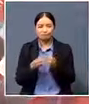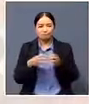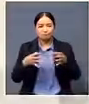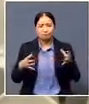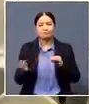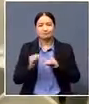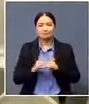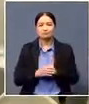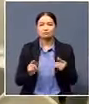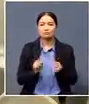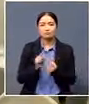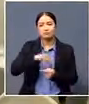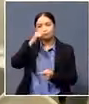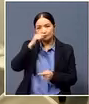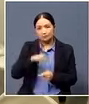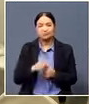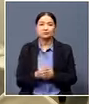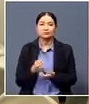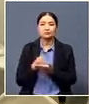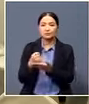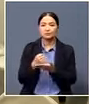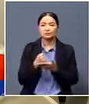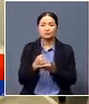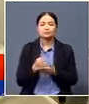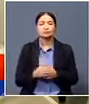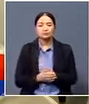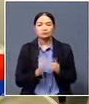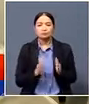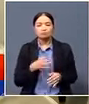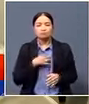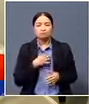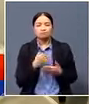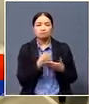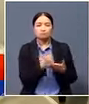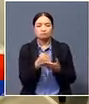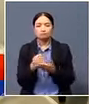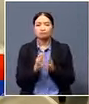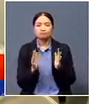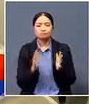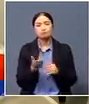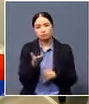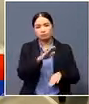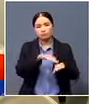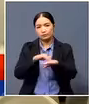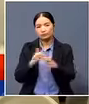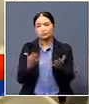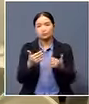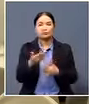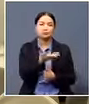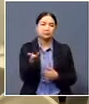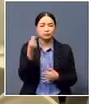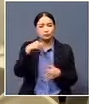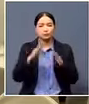รื่อยๆค่ะ ต้องบอกว่าสังคมไทยเป็นสังคมแห่งการเกื้อกูลนะครับเพราะฉะนั้นยังมีคนที่ต้องการจะช่วยเหลือคนอีกมากนะครับก็อยากจะเชิญชวนนะครับให้ทุกท่